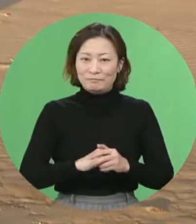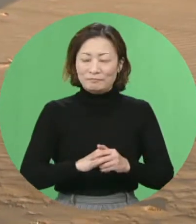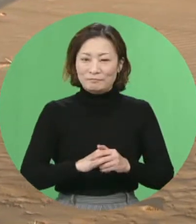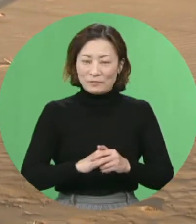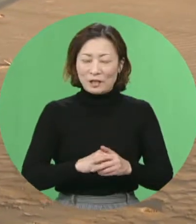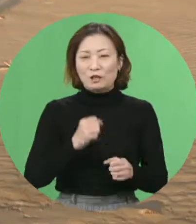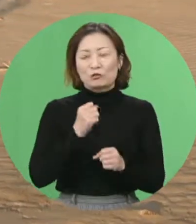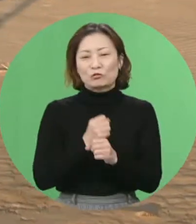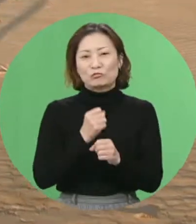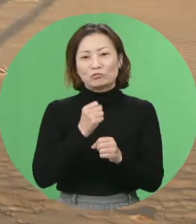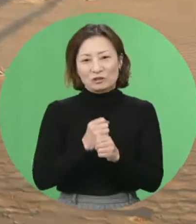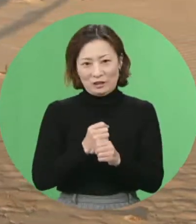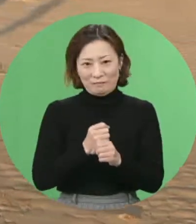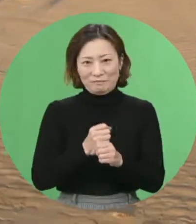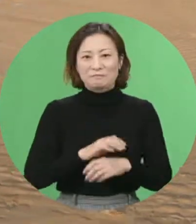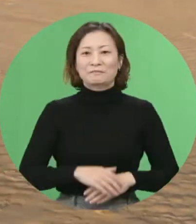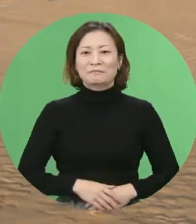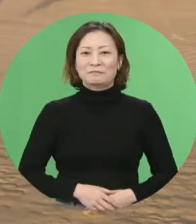ものを作っていく。